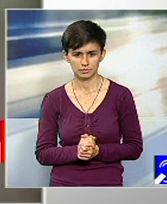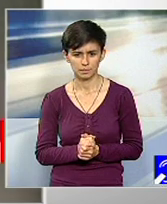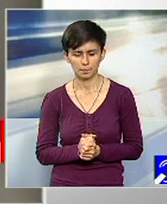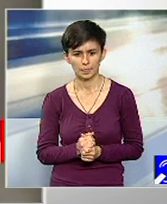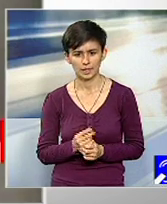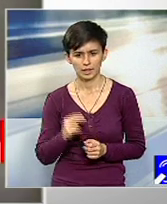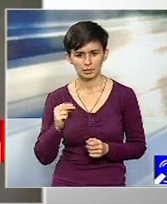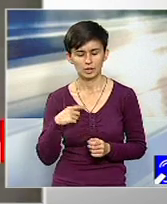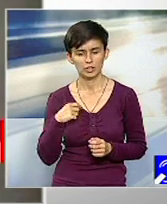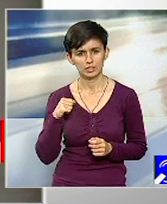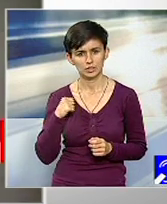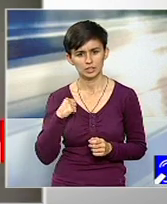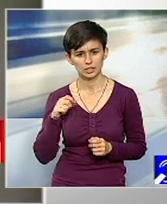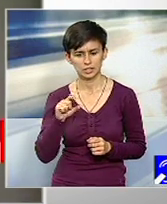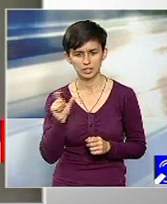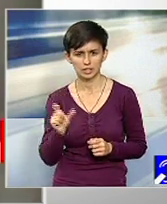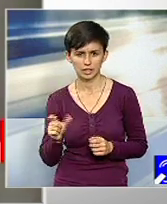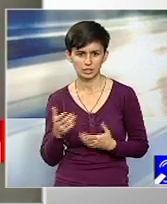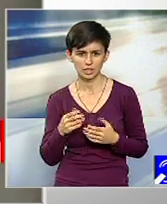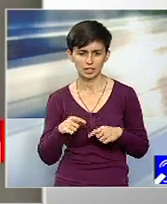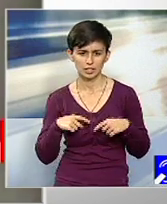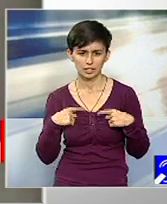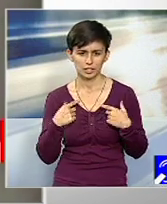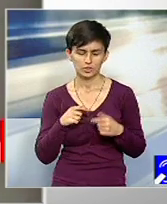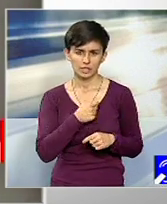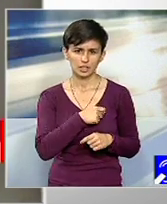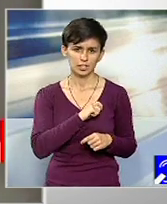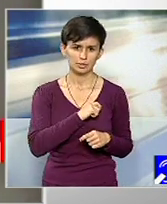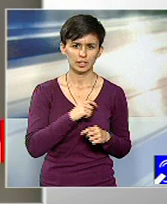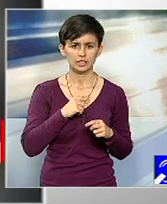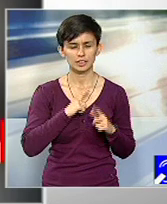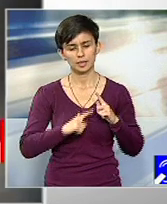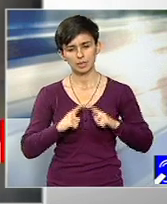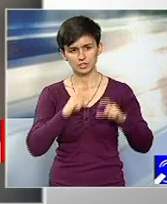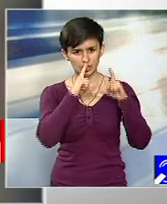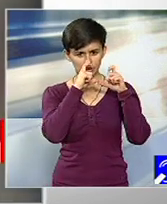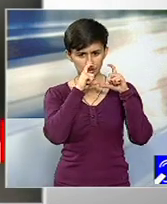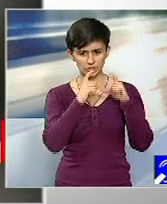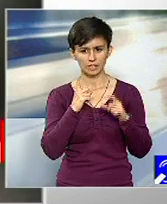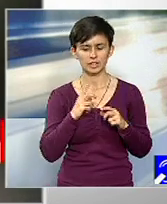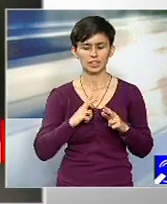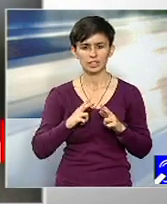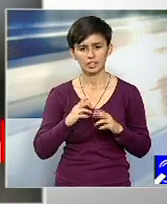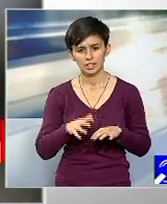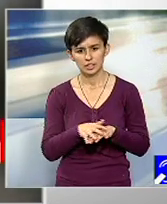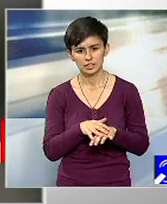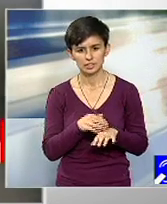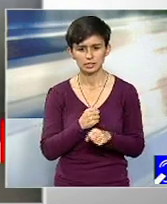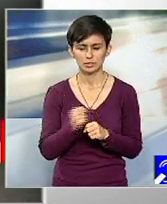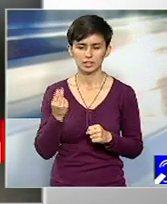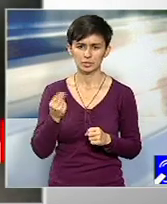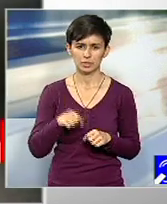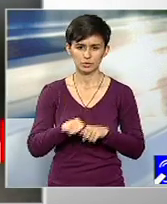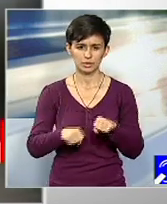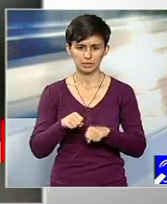Penny Martelli este un tânăr italian care trăiește în Barcelona. E pasionat de fotografie, dar cel mai bine se simte când gonește cu bicicleta sa la